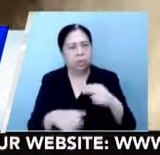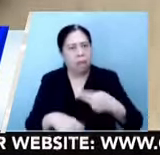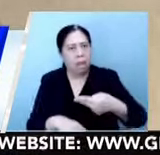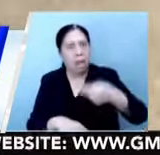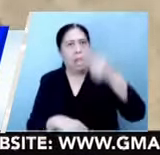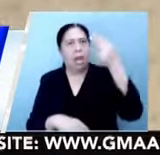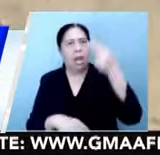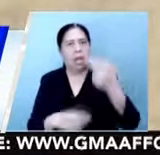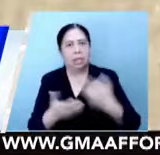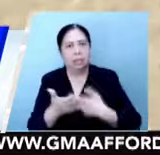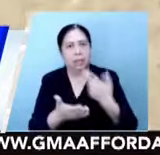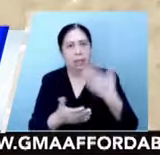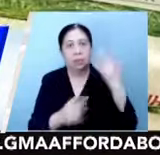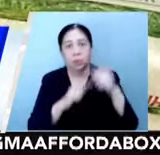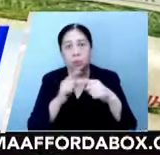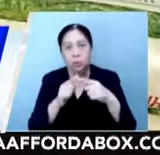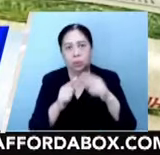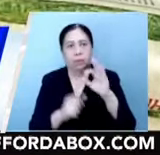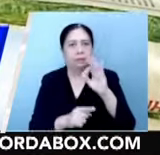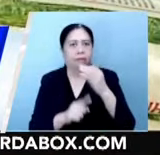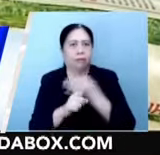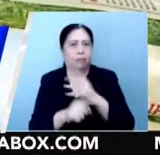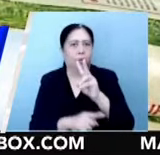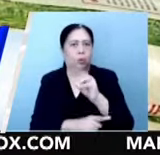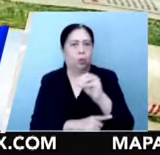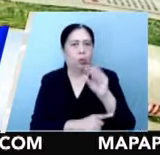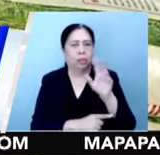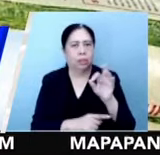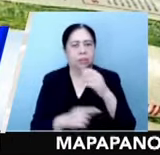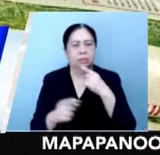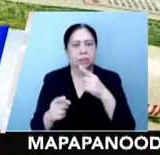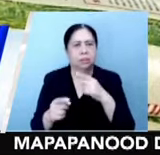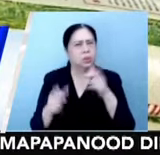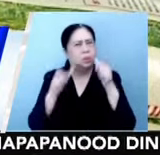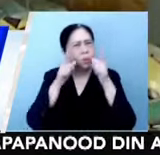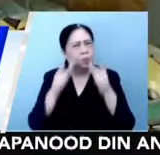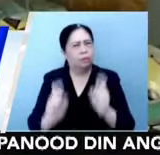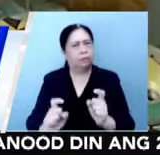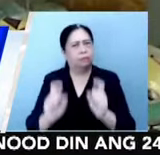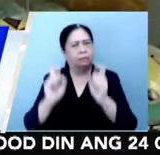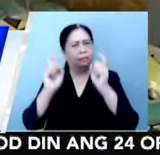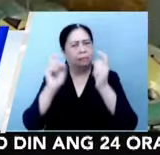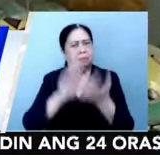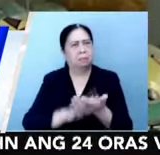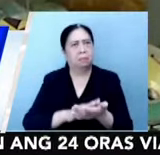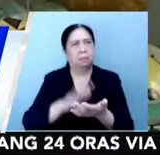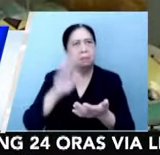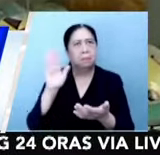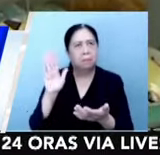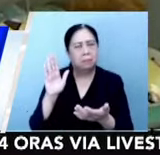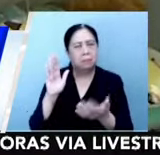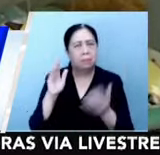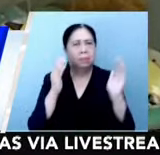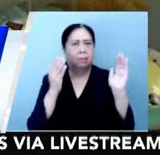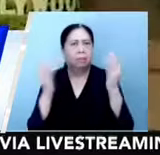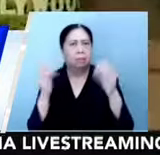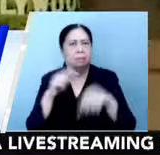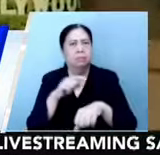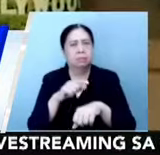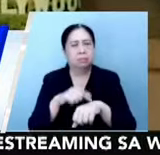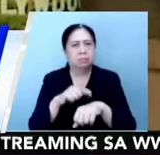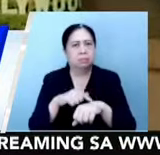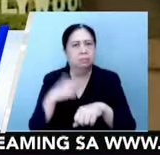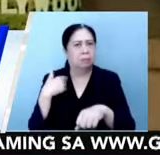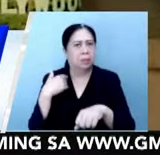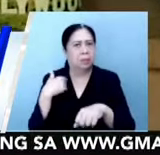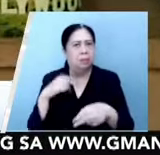bigas noong February 2009. Paliwanag ng DA, mukhang mabilis ang minahal dahil kinukumpara sa panahong hindi pa sumisipa ang presyo